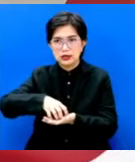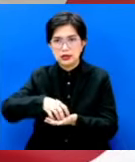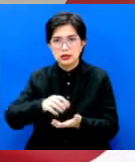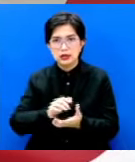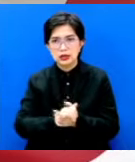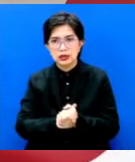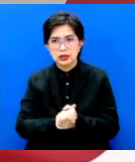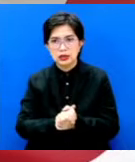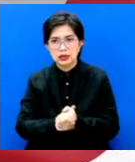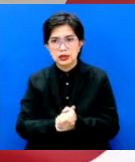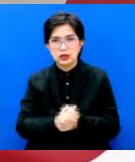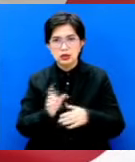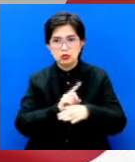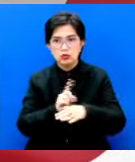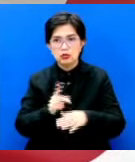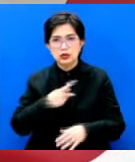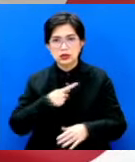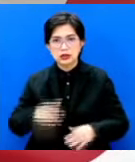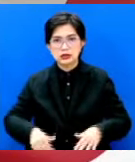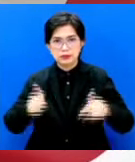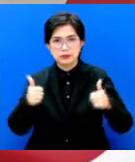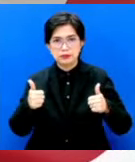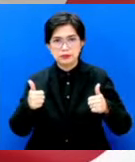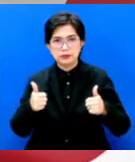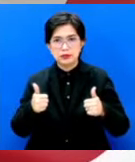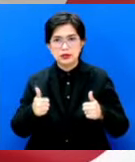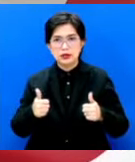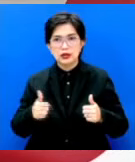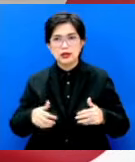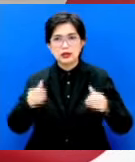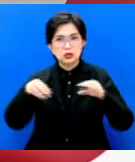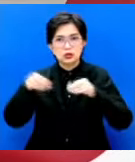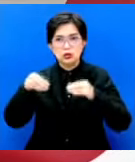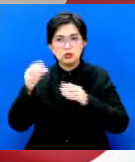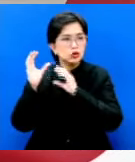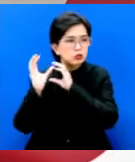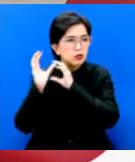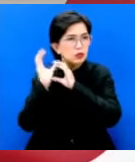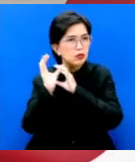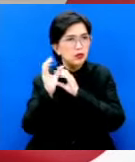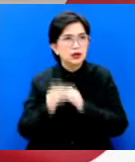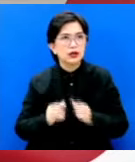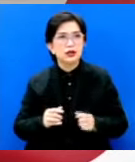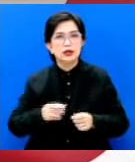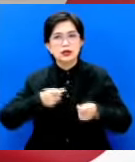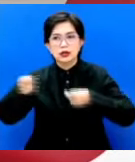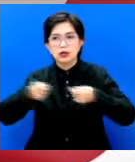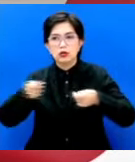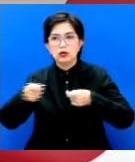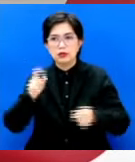tempat,sebuah tokoatauruko,agarmerekatidak perlumembawahasilpenjualanmerekakemana-mana,